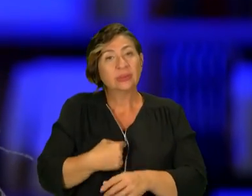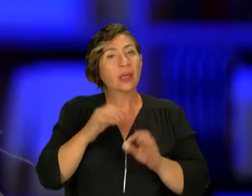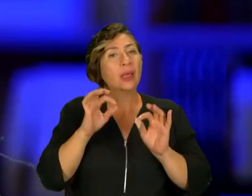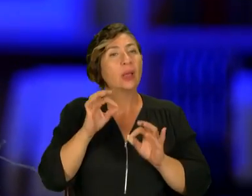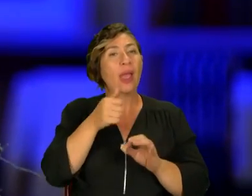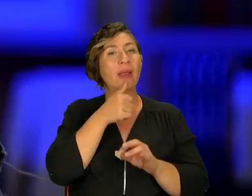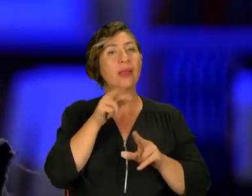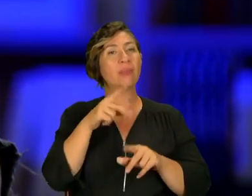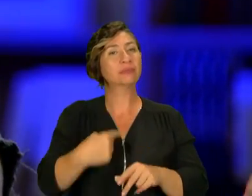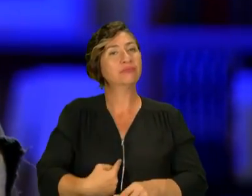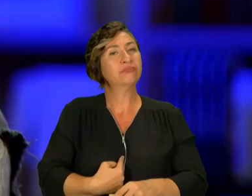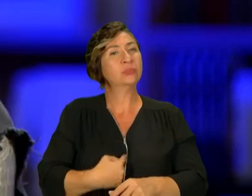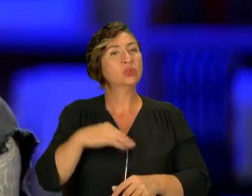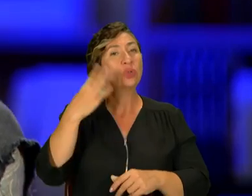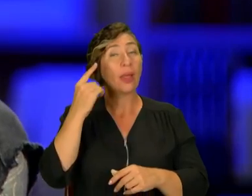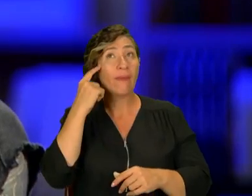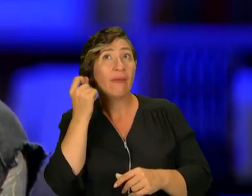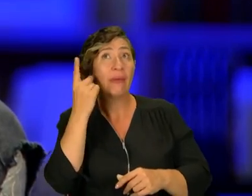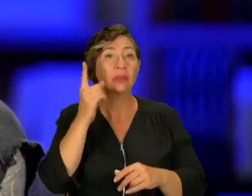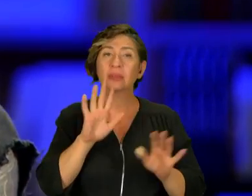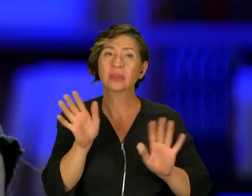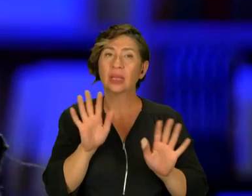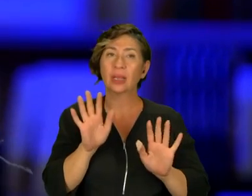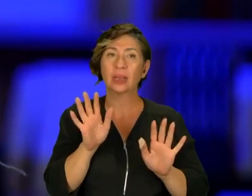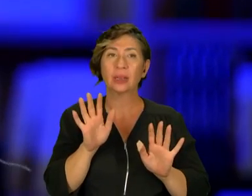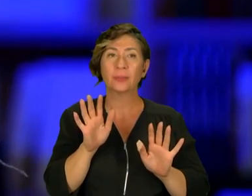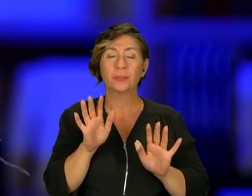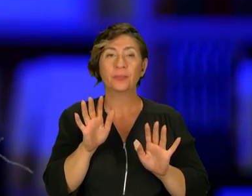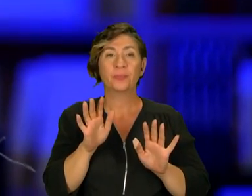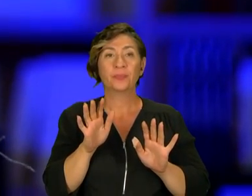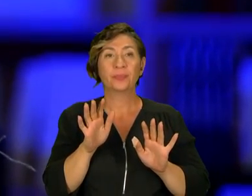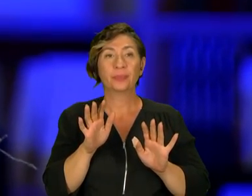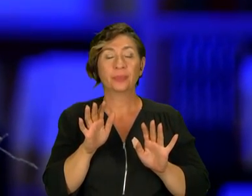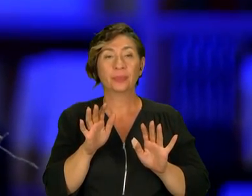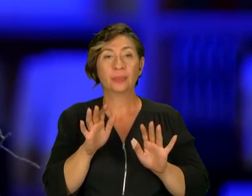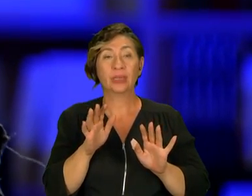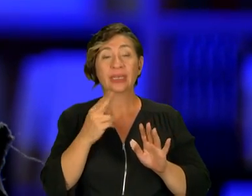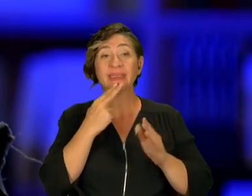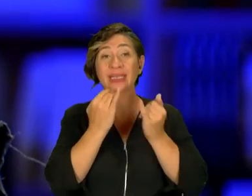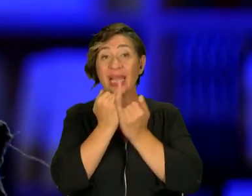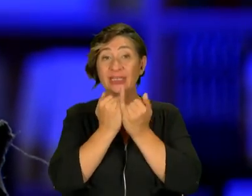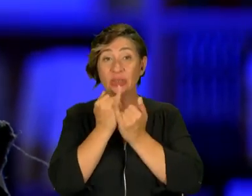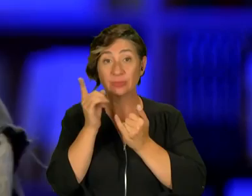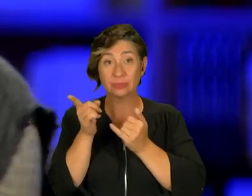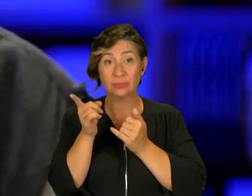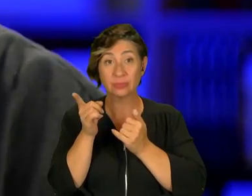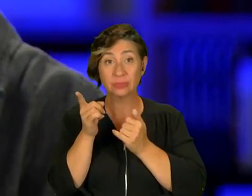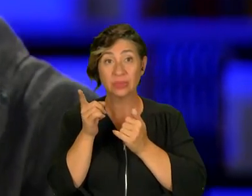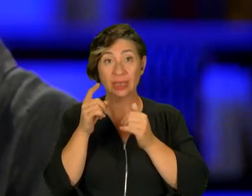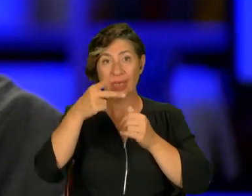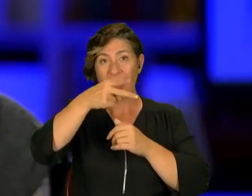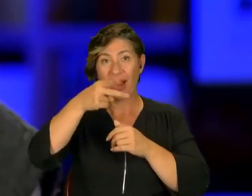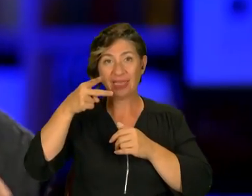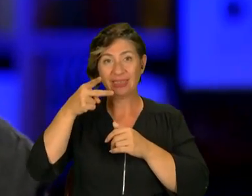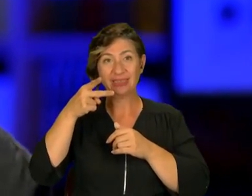aslında. Yani sonradan bir fantastik bir durum değildi benimki. Yani kız kardeşim de Ranza'da